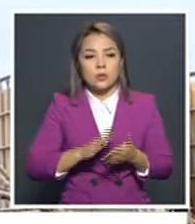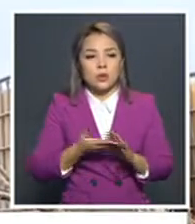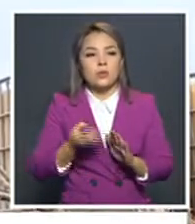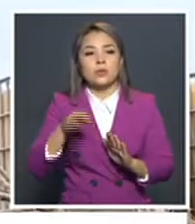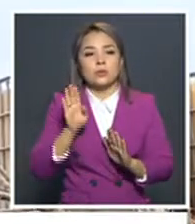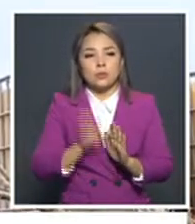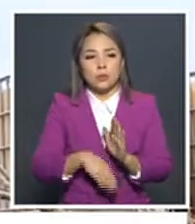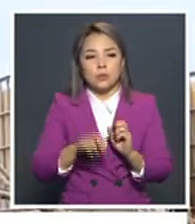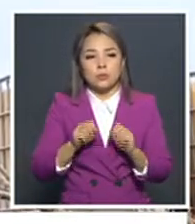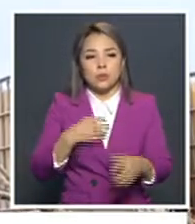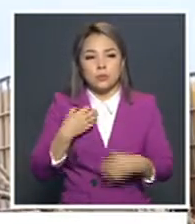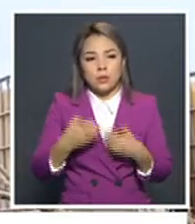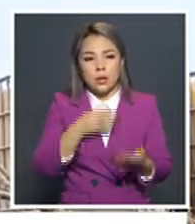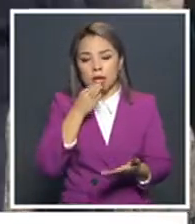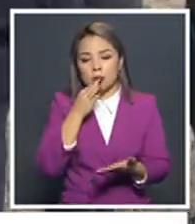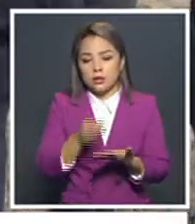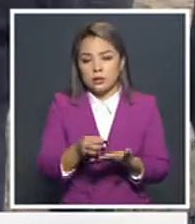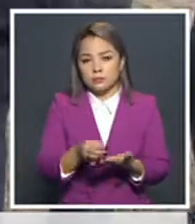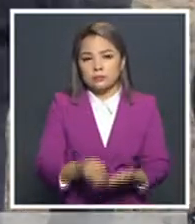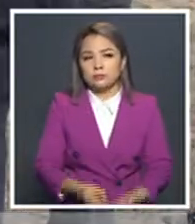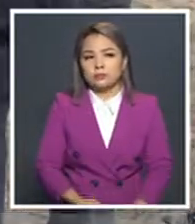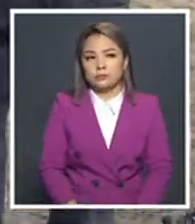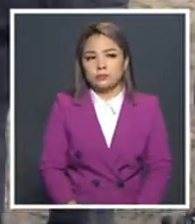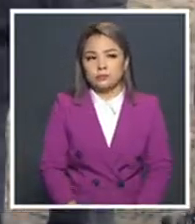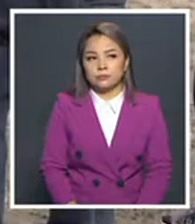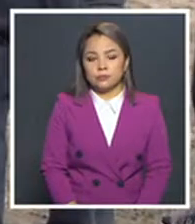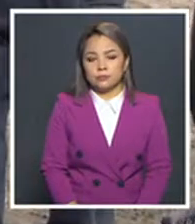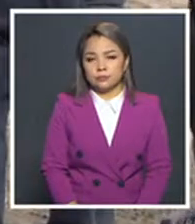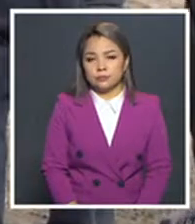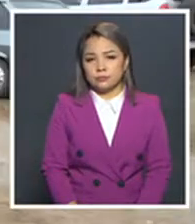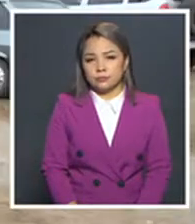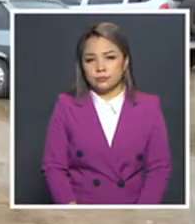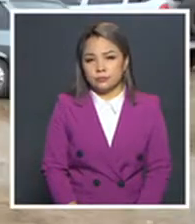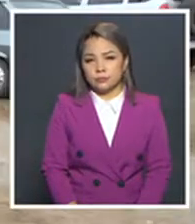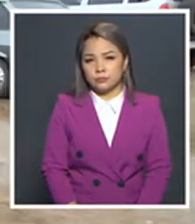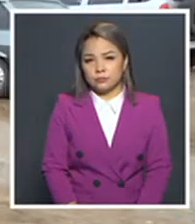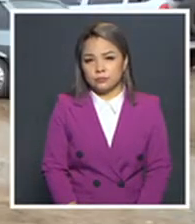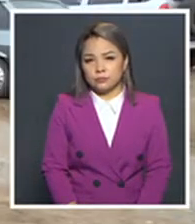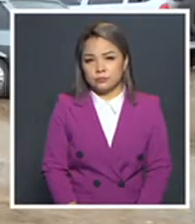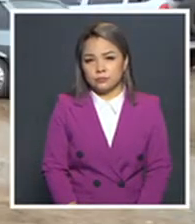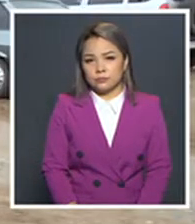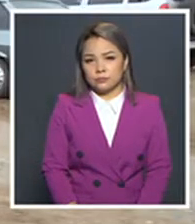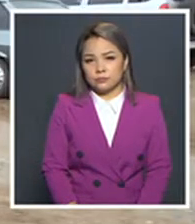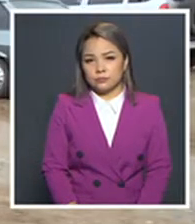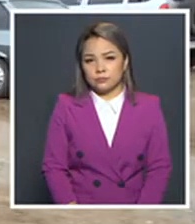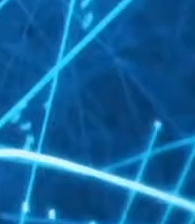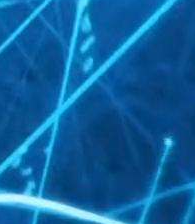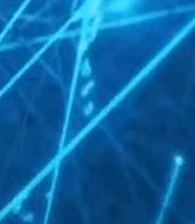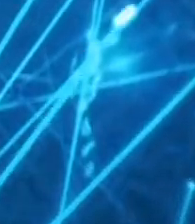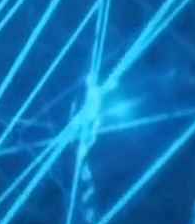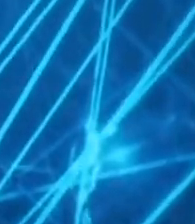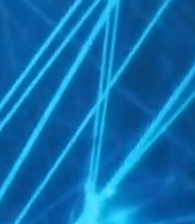тіпті қиындамақ. Жақсыбек Кемал, Бақытжан Едігеев, Қазақстан ұлттық телеарнасы, Ақтөбеден.